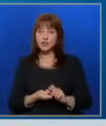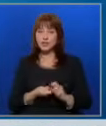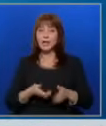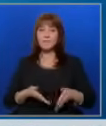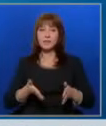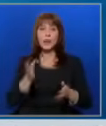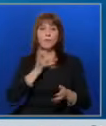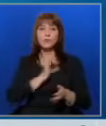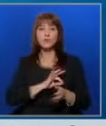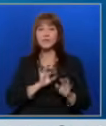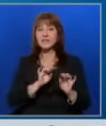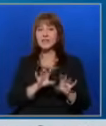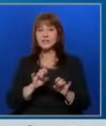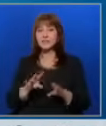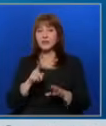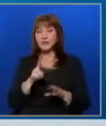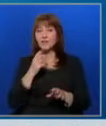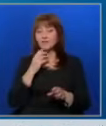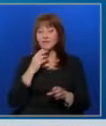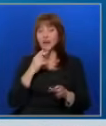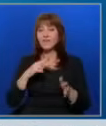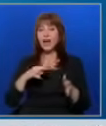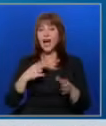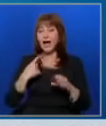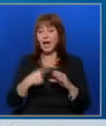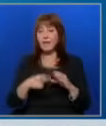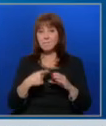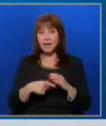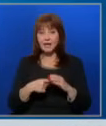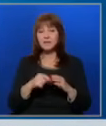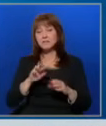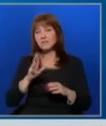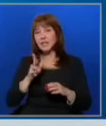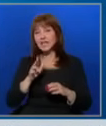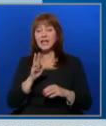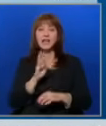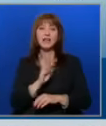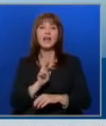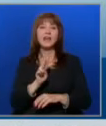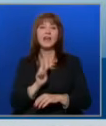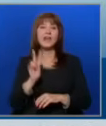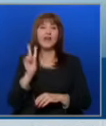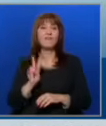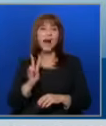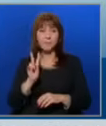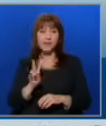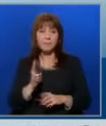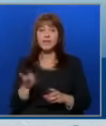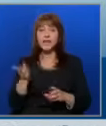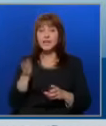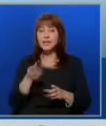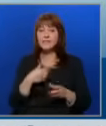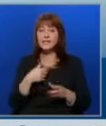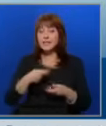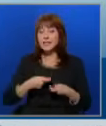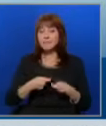вече получават известия на електронната си поща с SMS или във Viber. Откакто е въведена системата за сигурно електронно връчване,